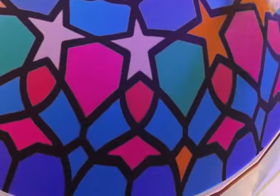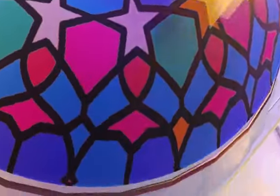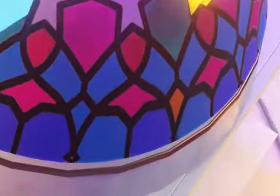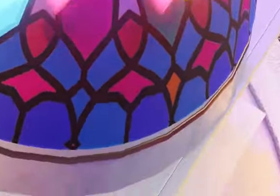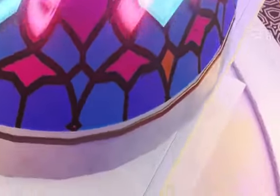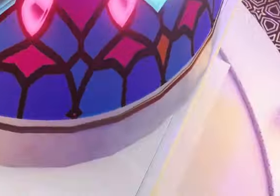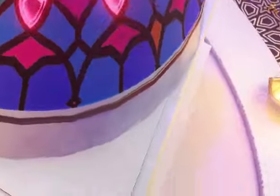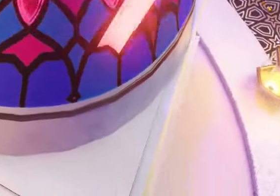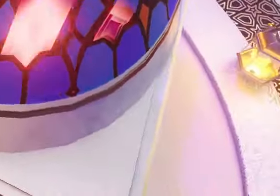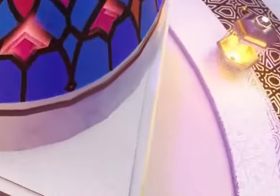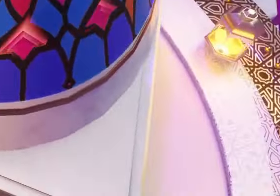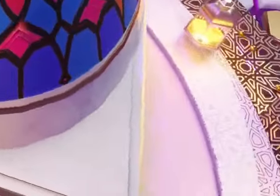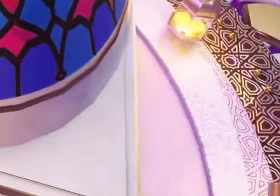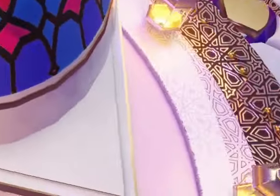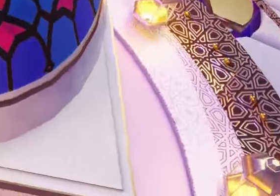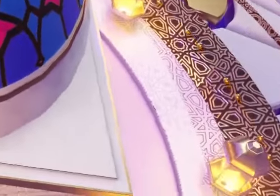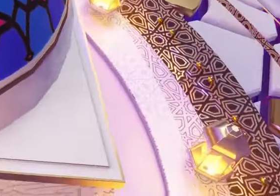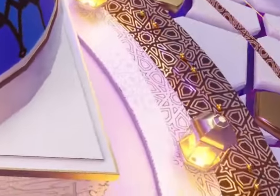حجتين يا